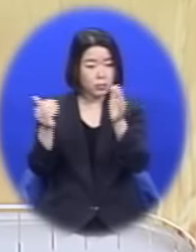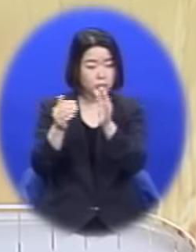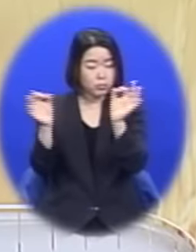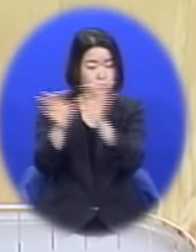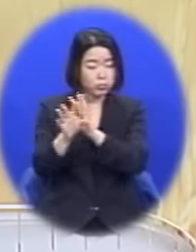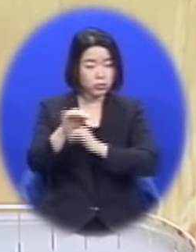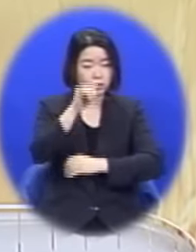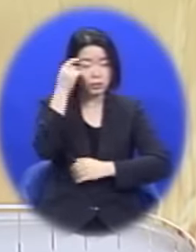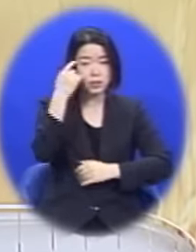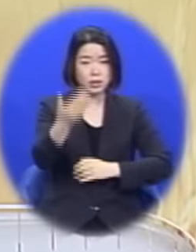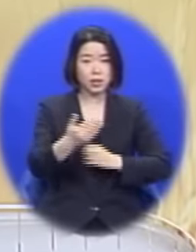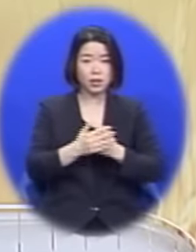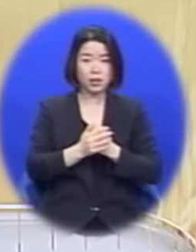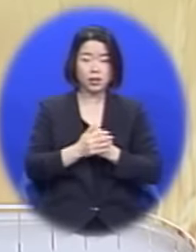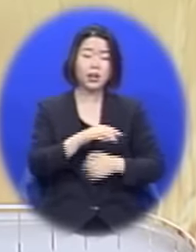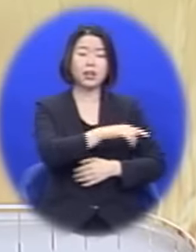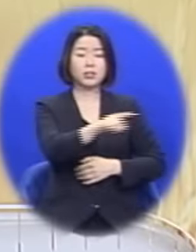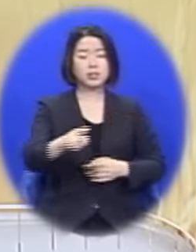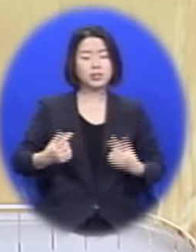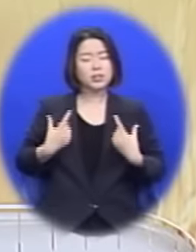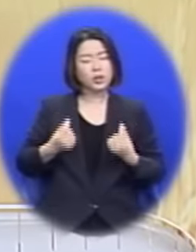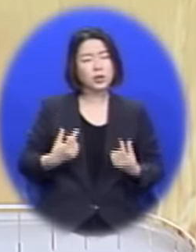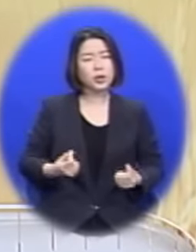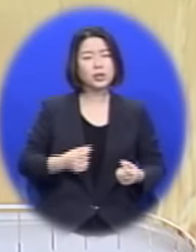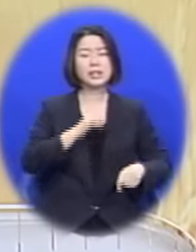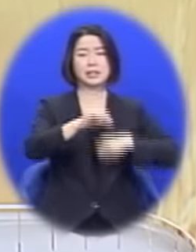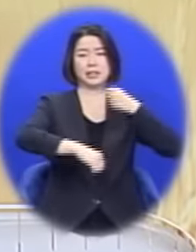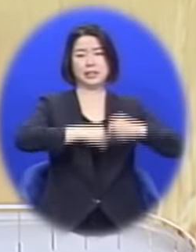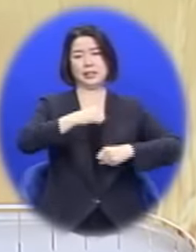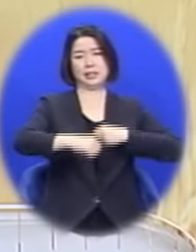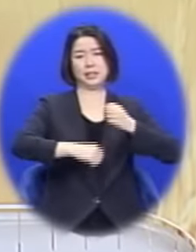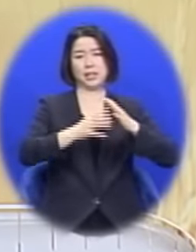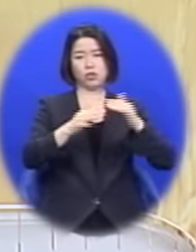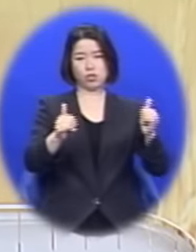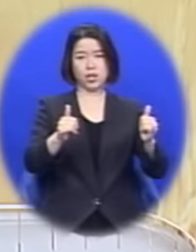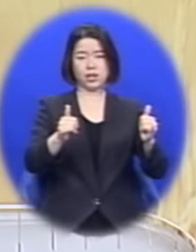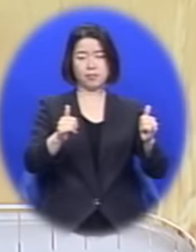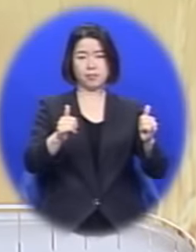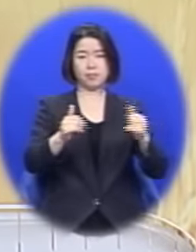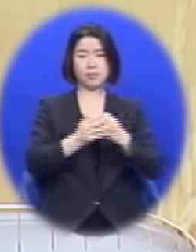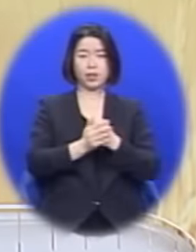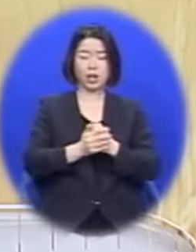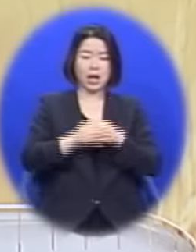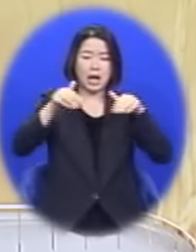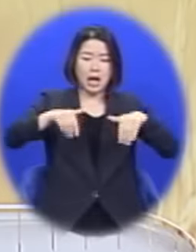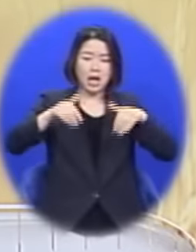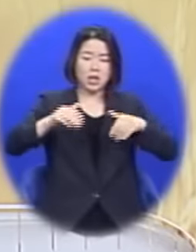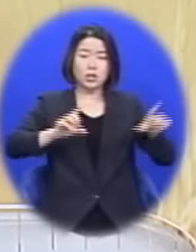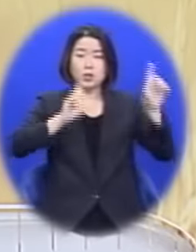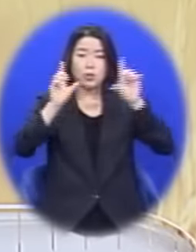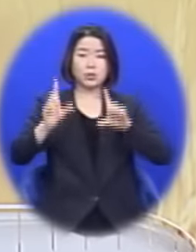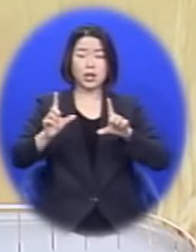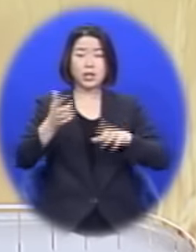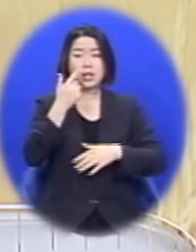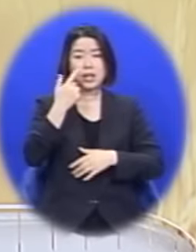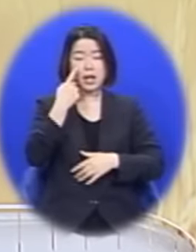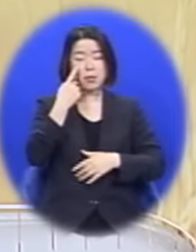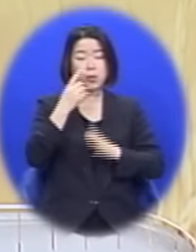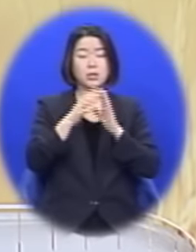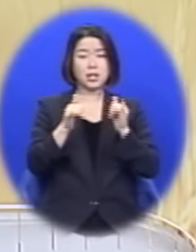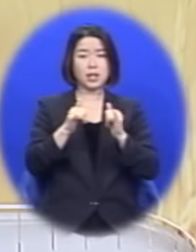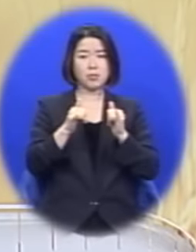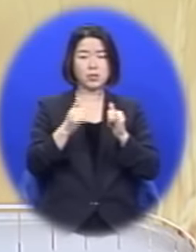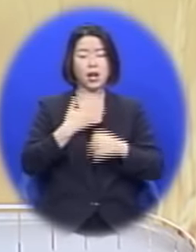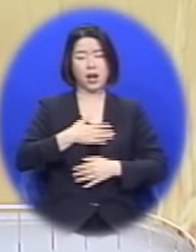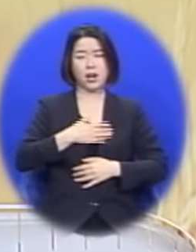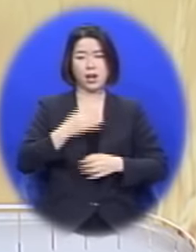자유민이에요. 애굽에서 구원받은 자유인이에요. 자유. 종살이 해본 사람만 알아요. 자유가 얼마나